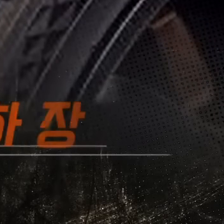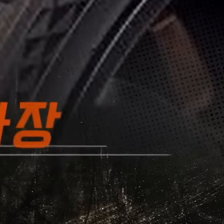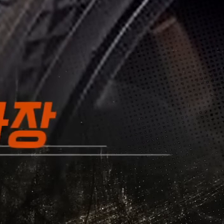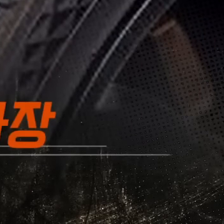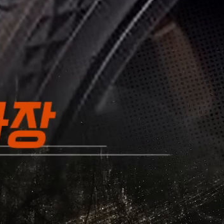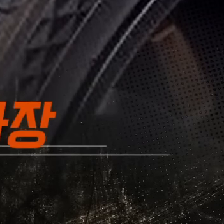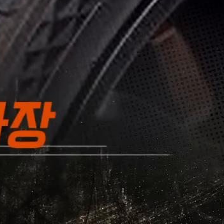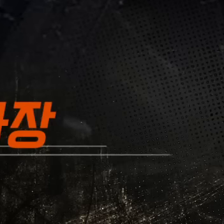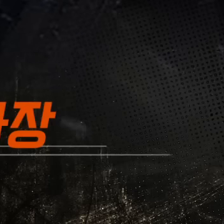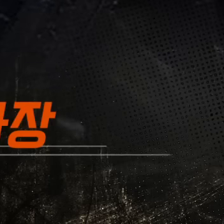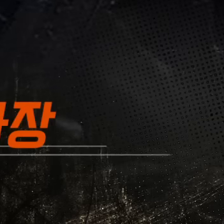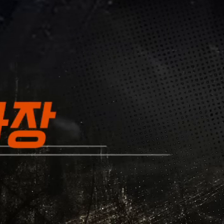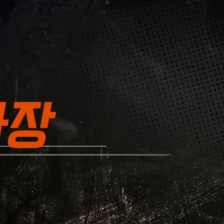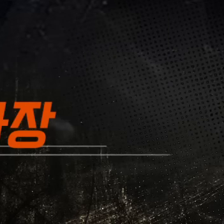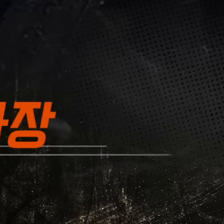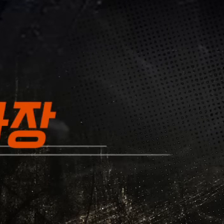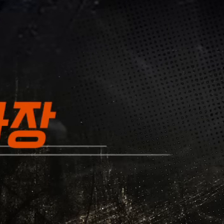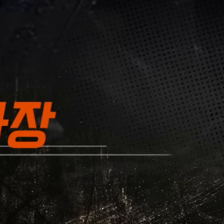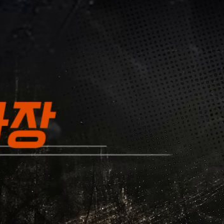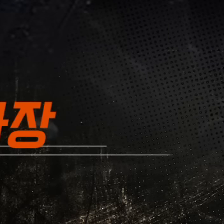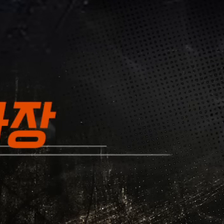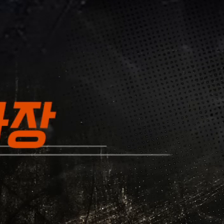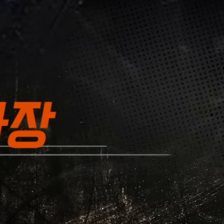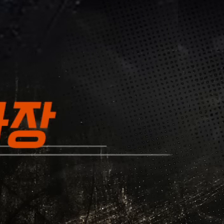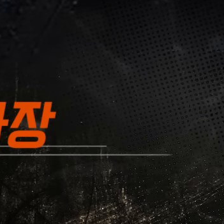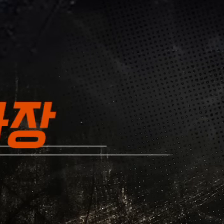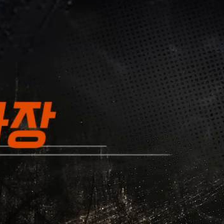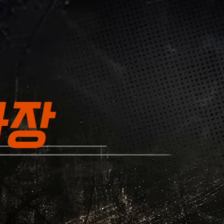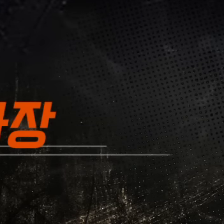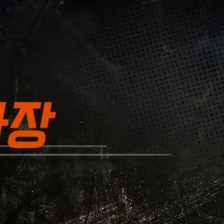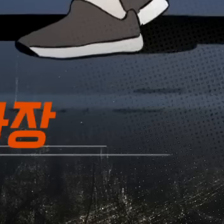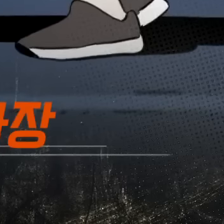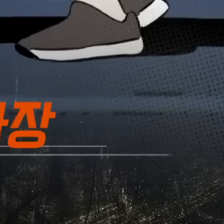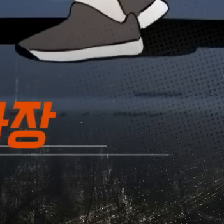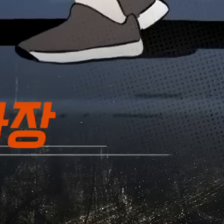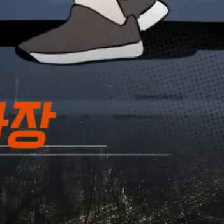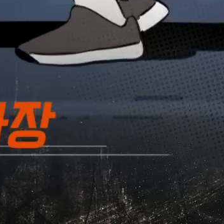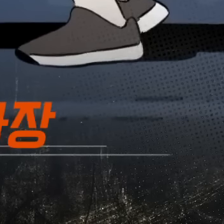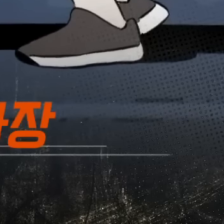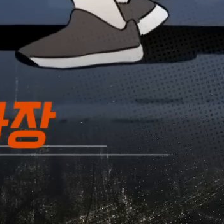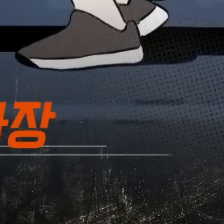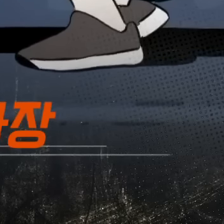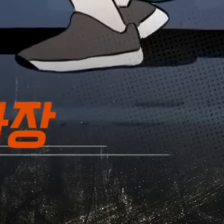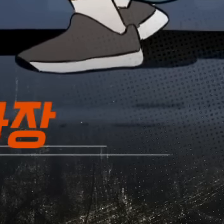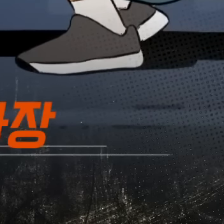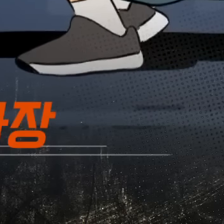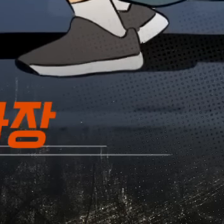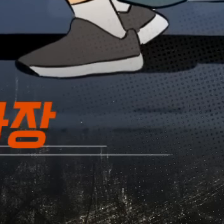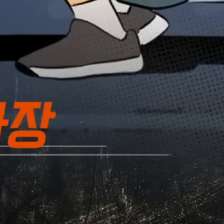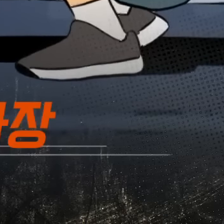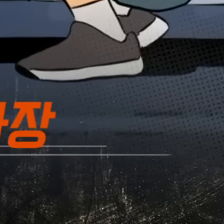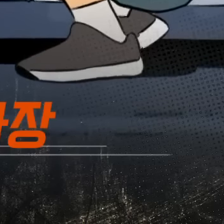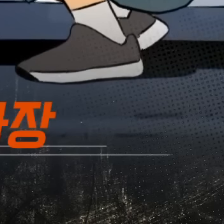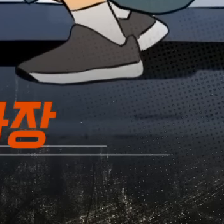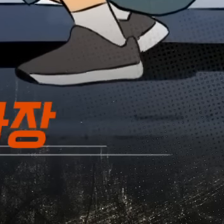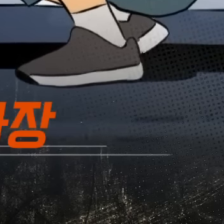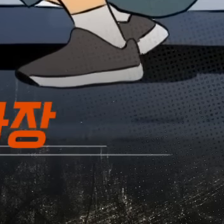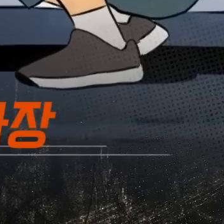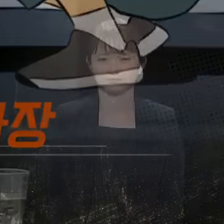경찰에 붙잡혔는데 나름대로 조치를 취한 거라고 주장했습니다. 무슨 일이 있었던 건지 알아봅니다.